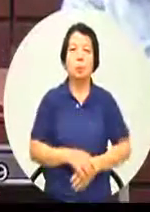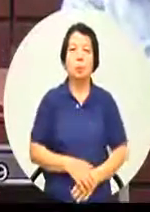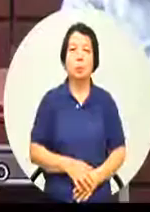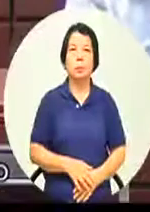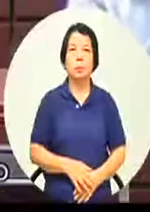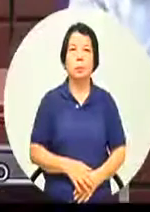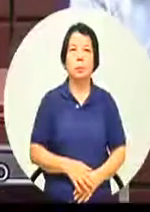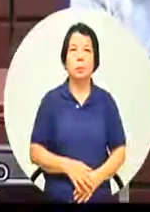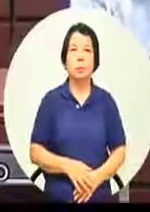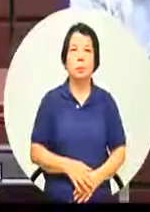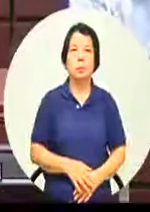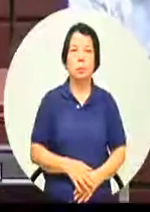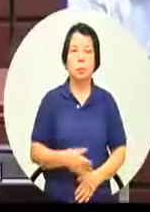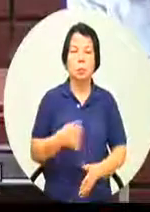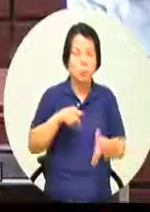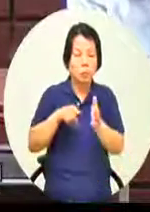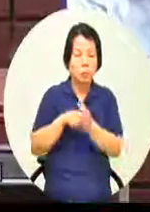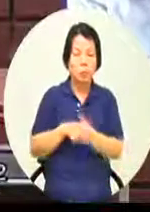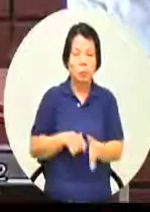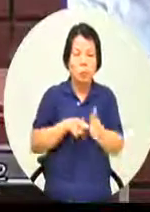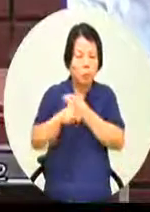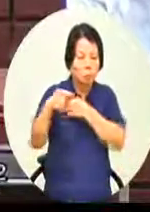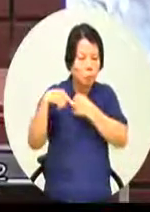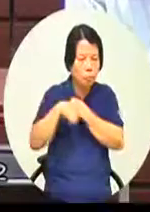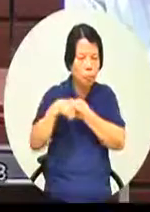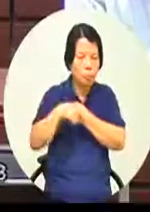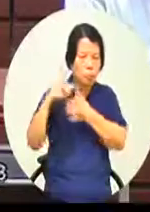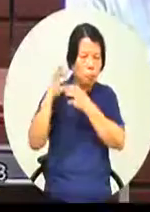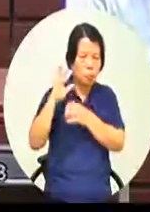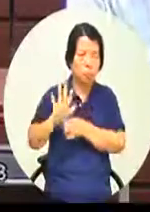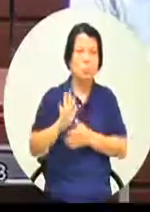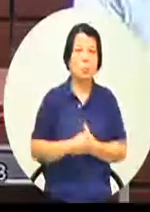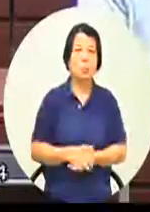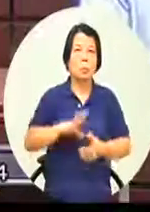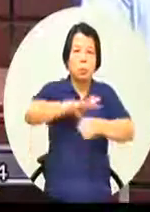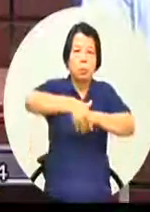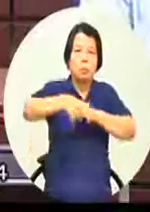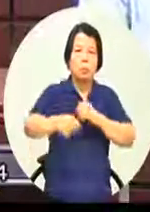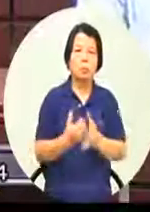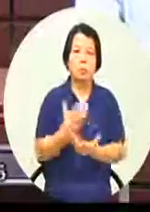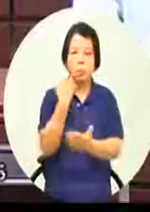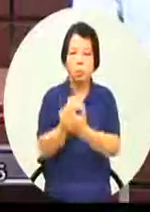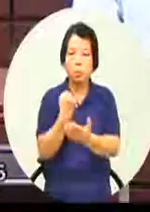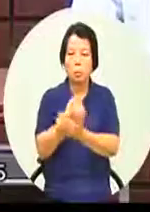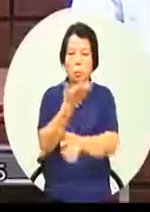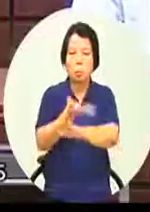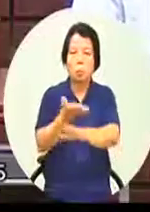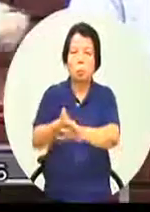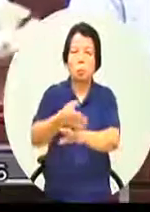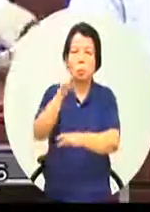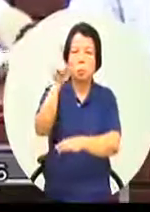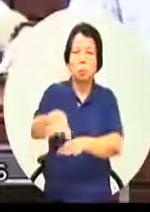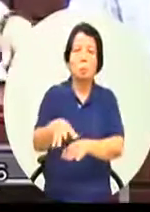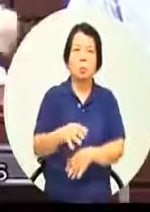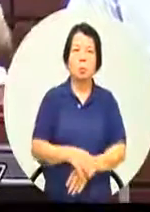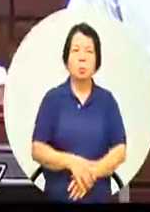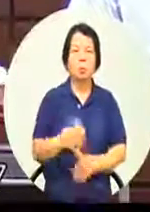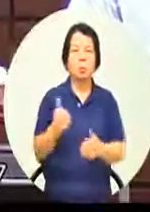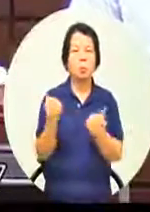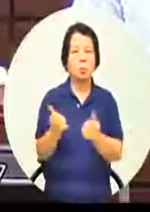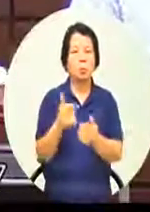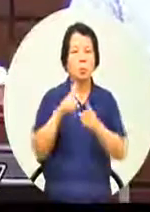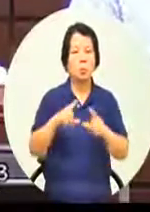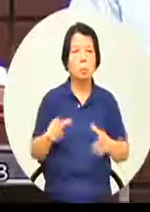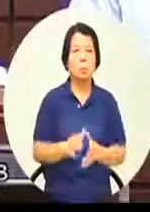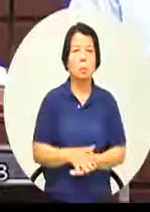实我们都有一直在研究啦，但是因为包括我们的那个储存的地点，储存的地点这个是问题。第二个，